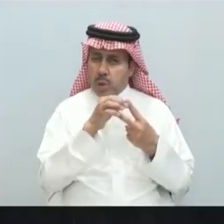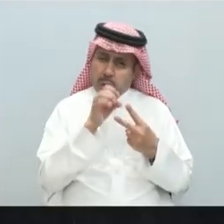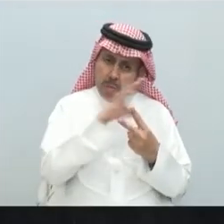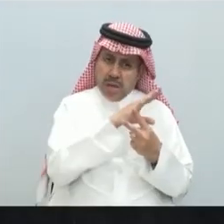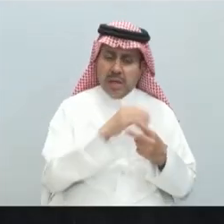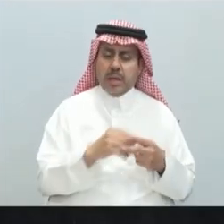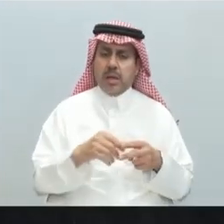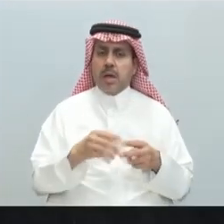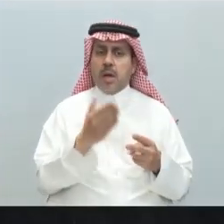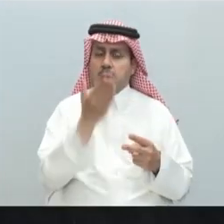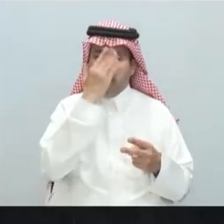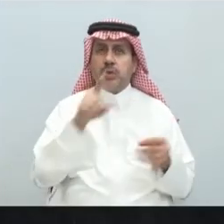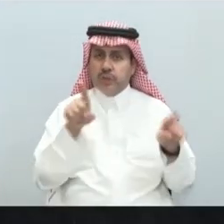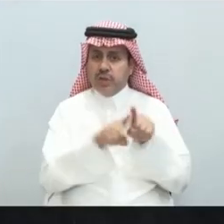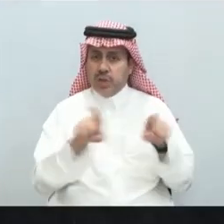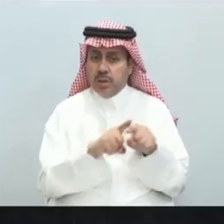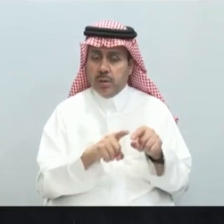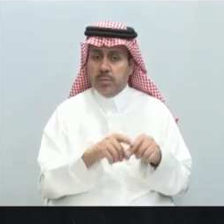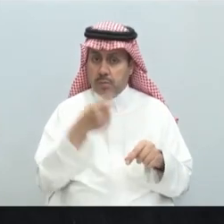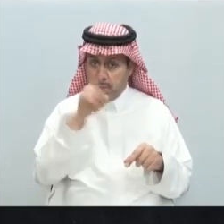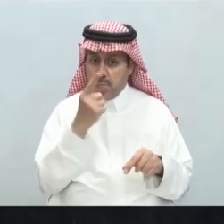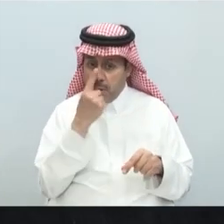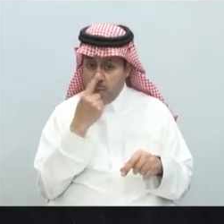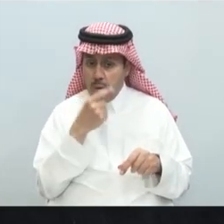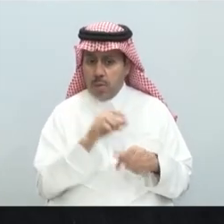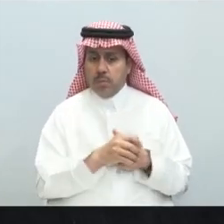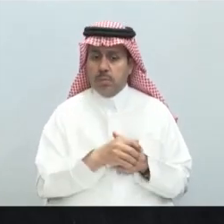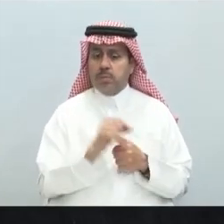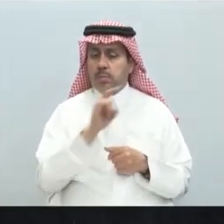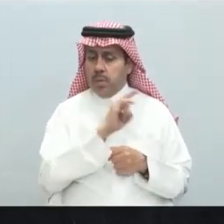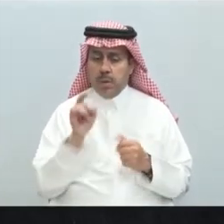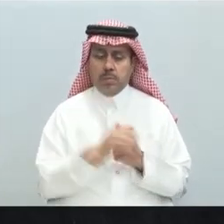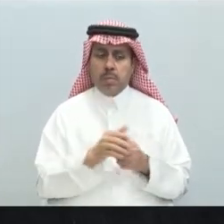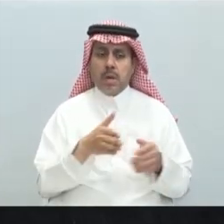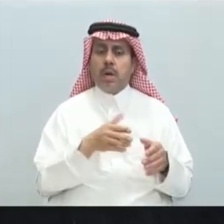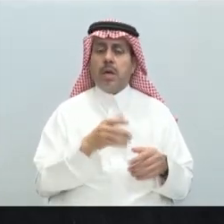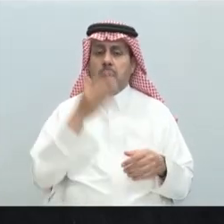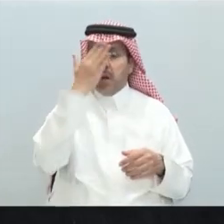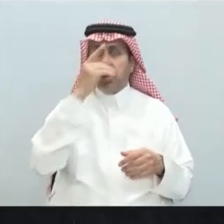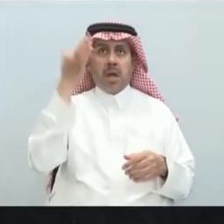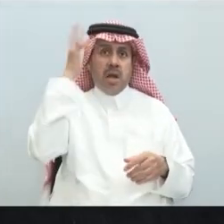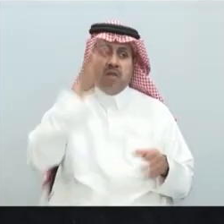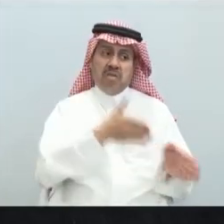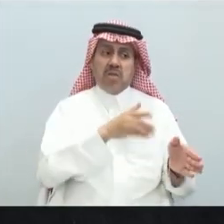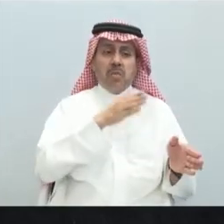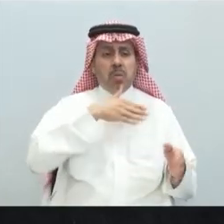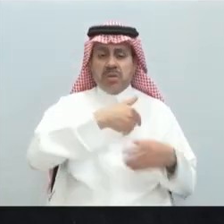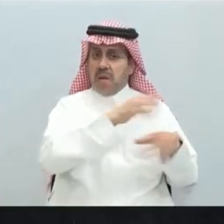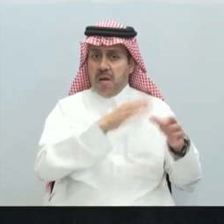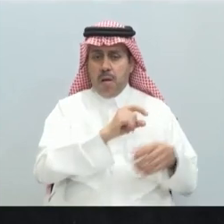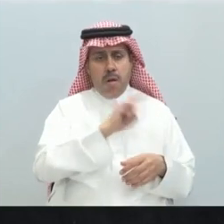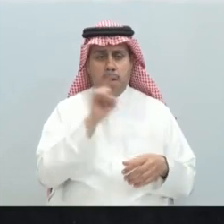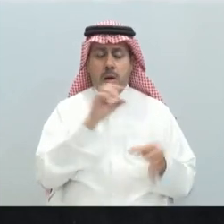غيره او لم يتابع النبي صلى الله عليه وسلم في عمله فانه رد عليه لابد ان